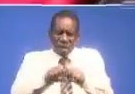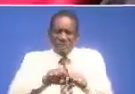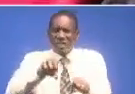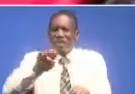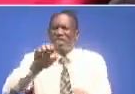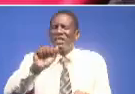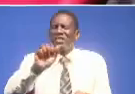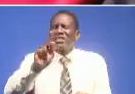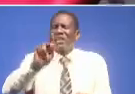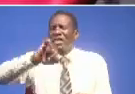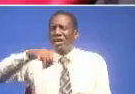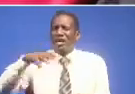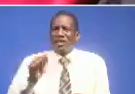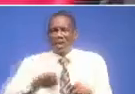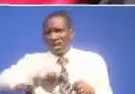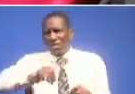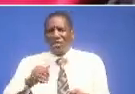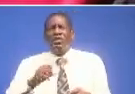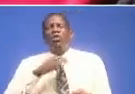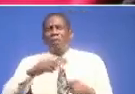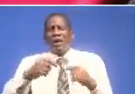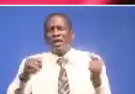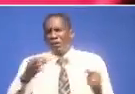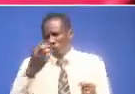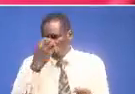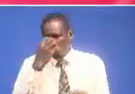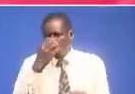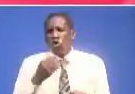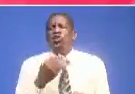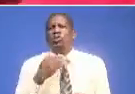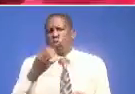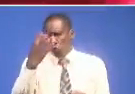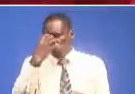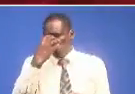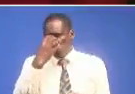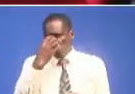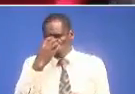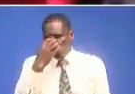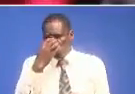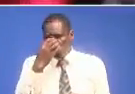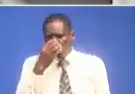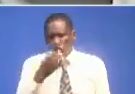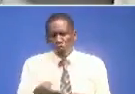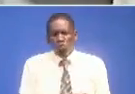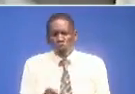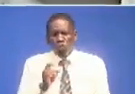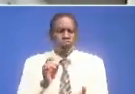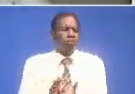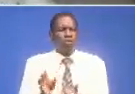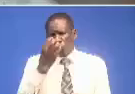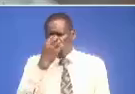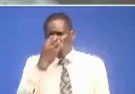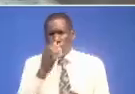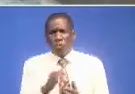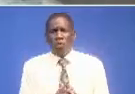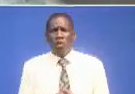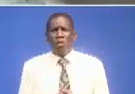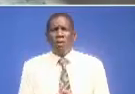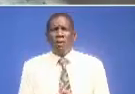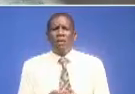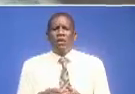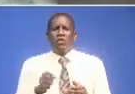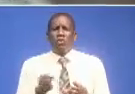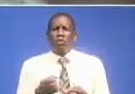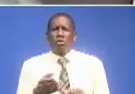Hakuna mahali pa kuenda, tunashinda tuende wapi? Tunataka Ruto aondoke kwa kiti, hatumtaki. Wacheki na pia wandai